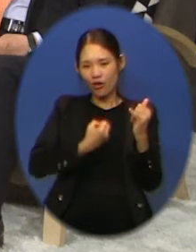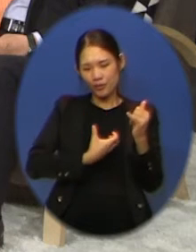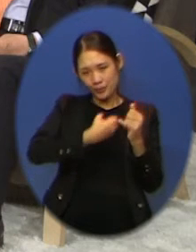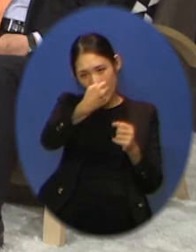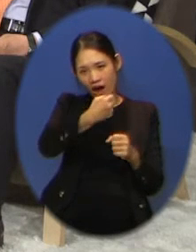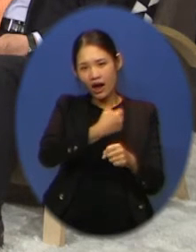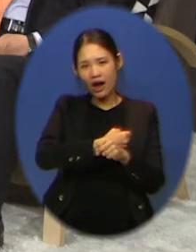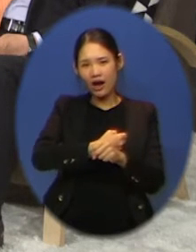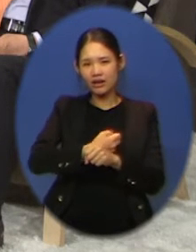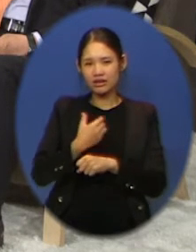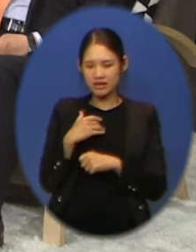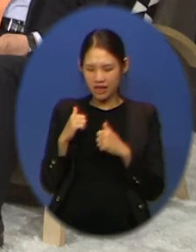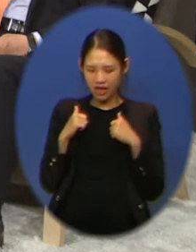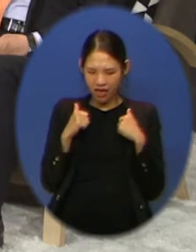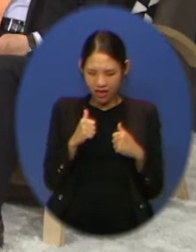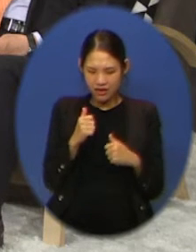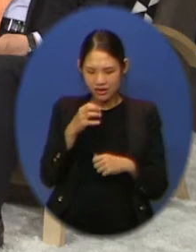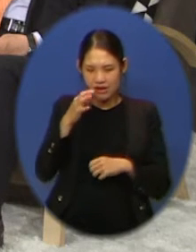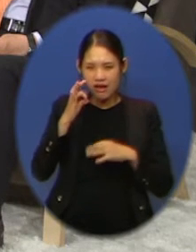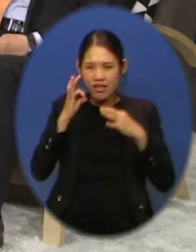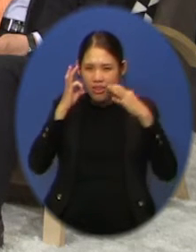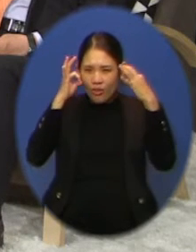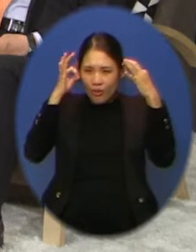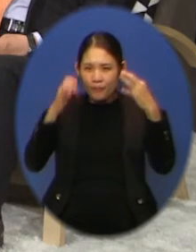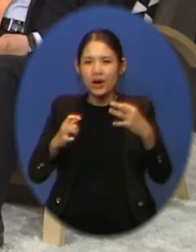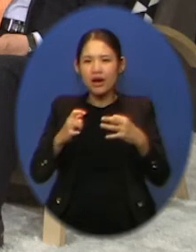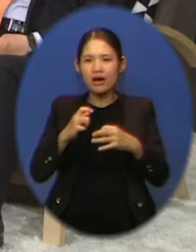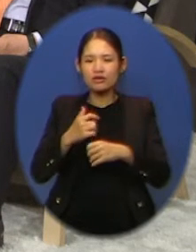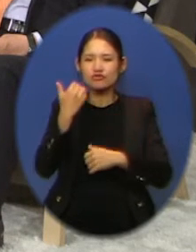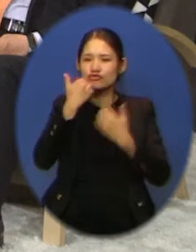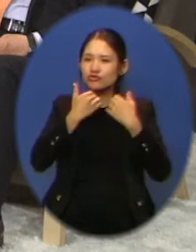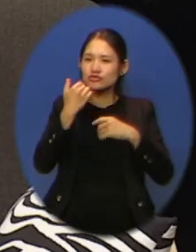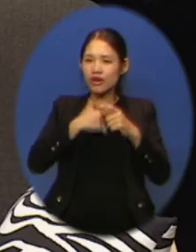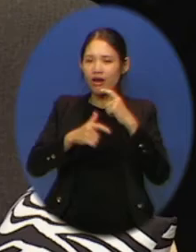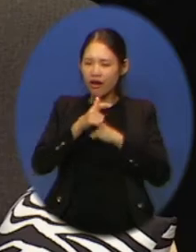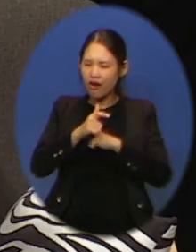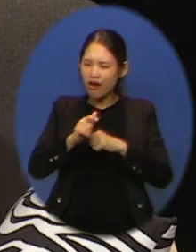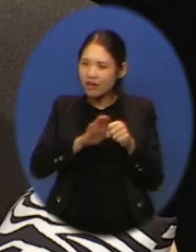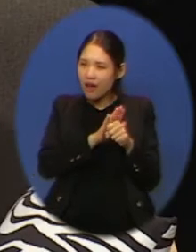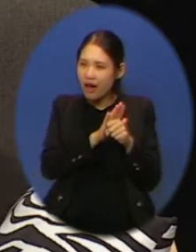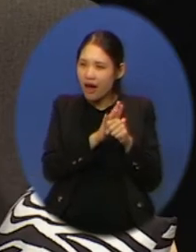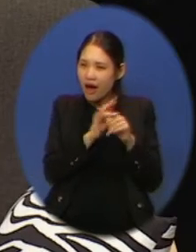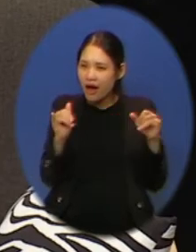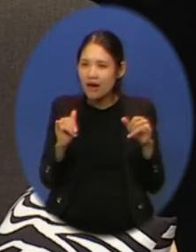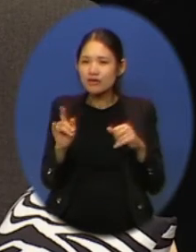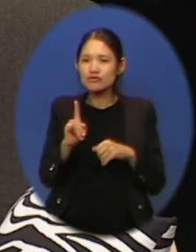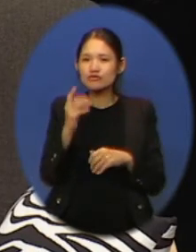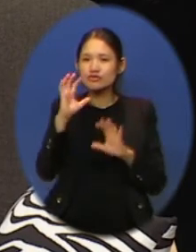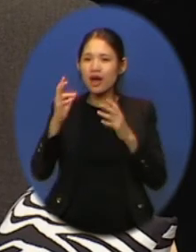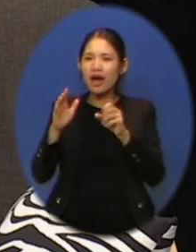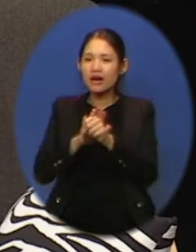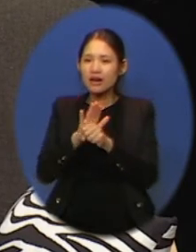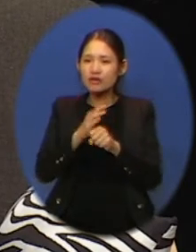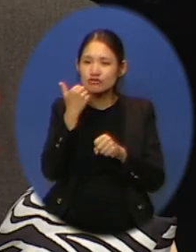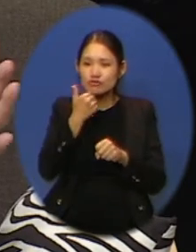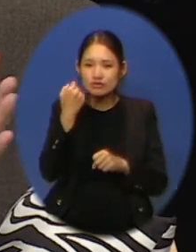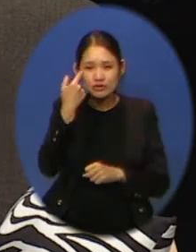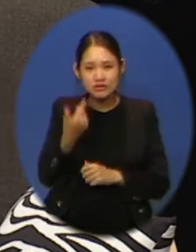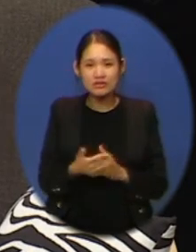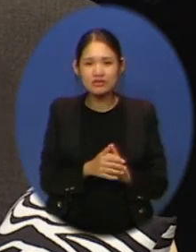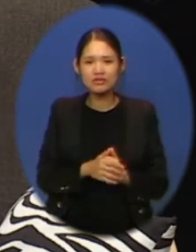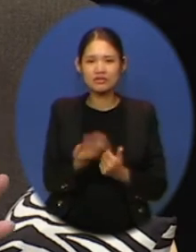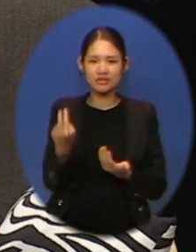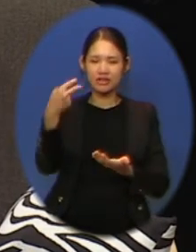노력을 해서 시민권을 딴 사람과 누가 더 애국자인지 자신 있는 사람 손들라고 했더니 일어나서